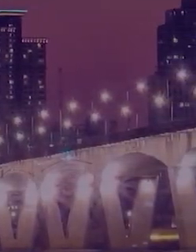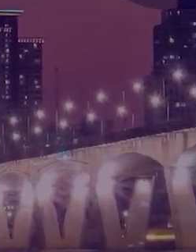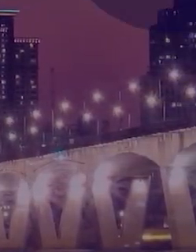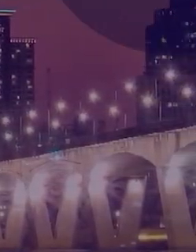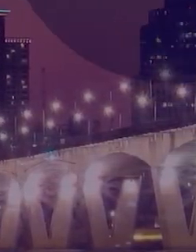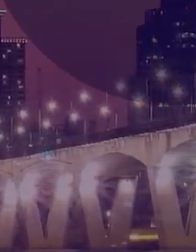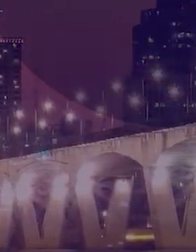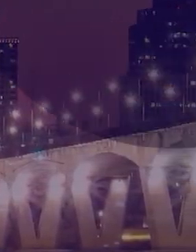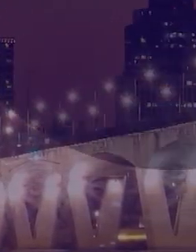아